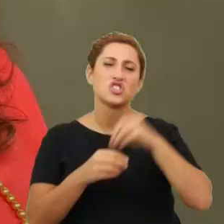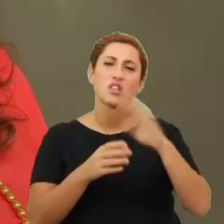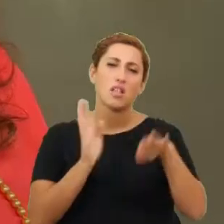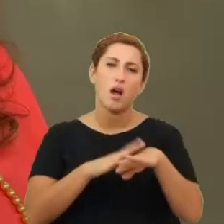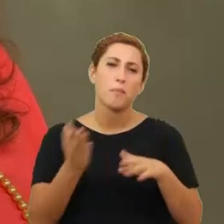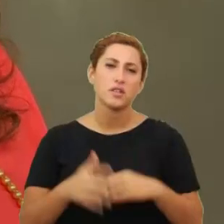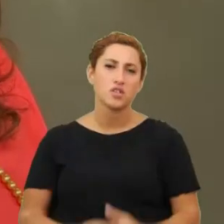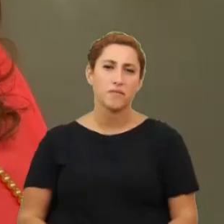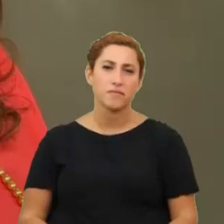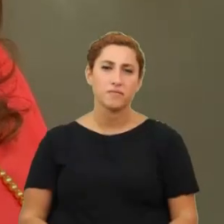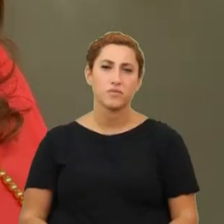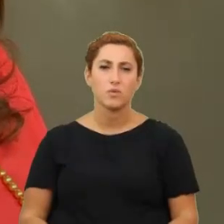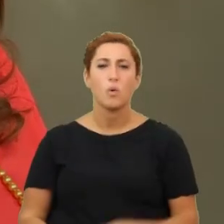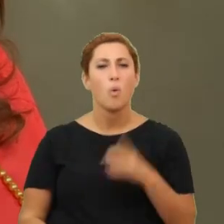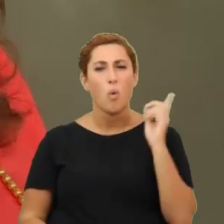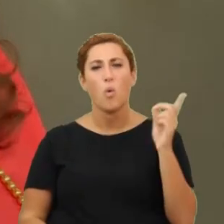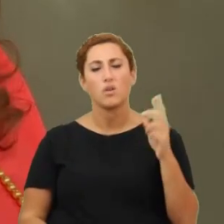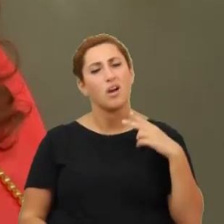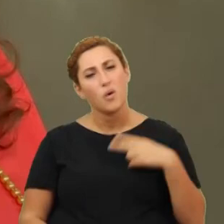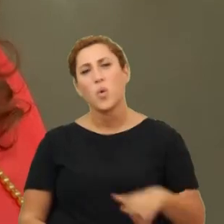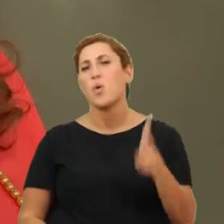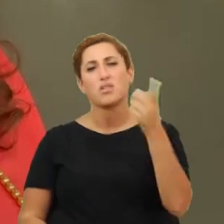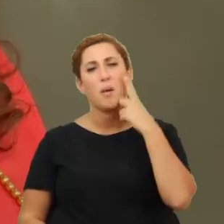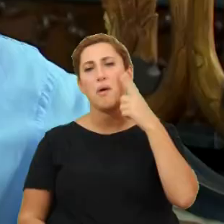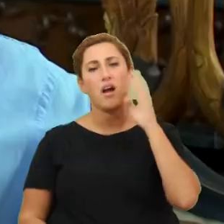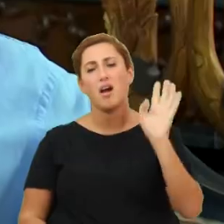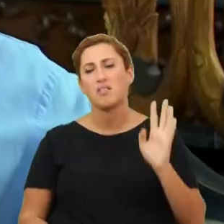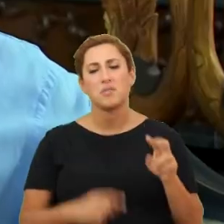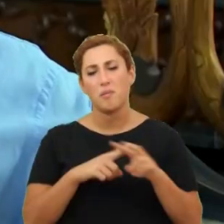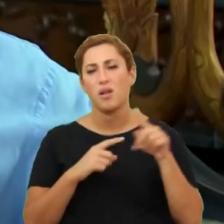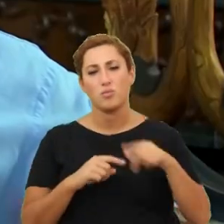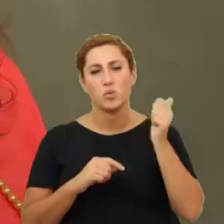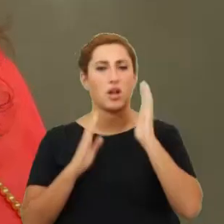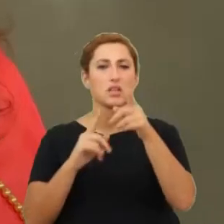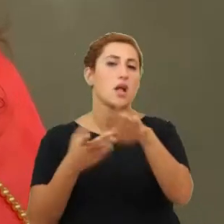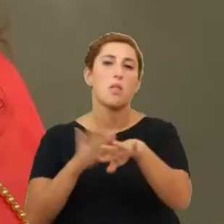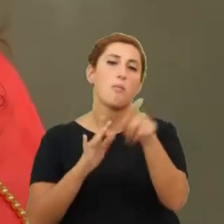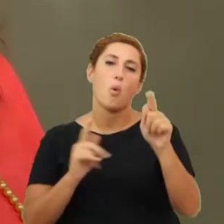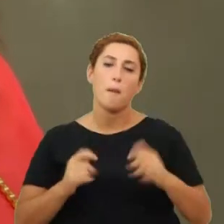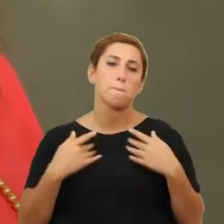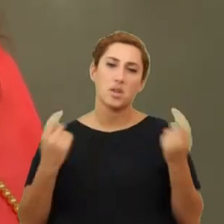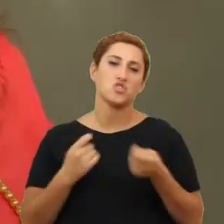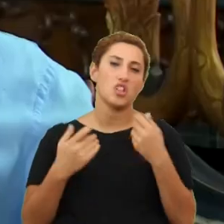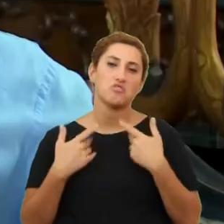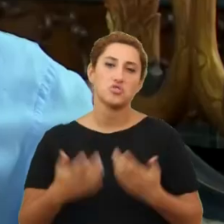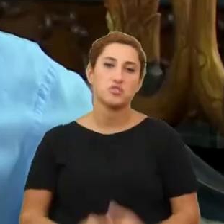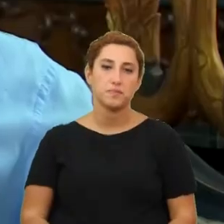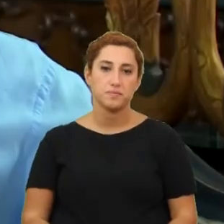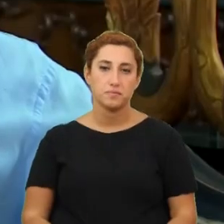edeceksin? Orada akışına bırakırım Kemal'im. Yani bugüne kadar sen ne yapıyorsan onları yapmaya çalışırım işte.